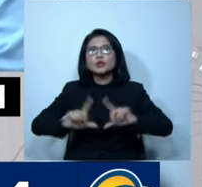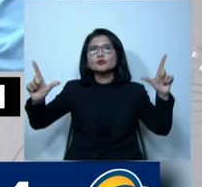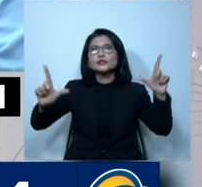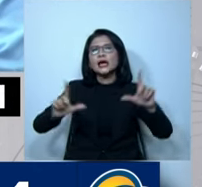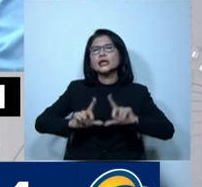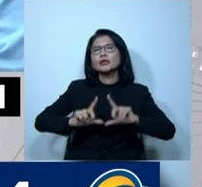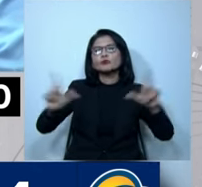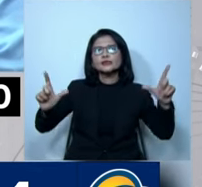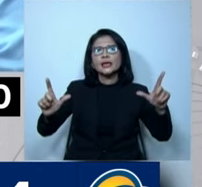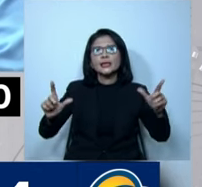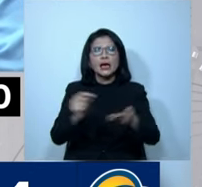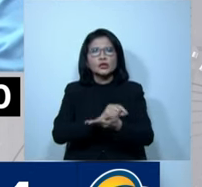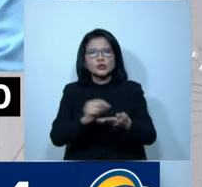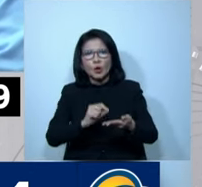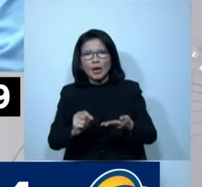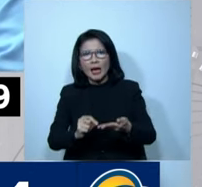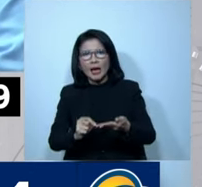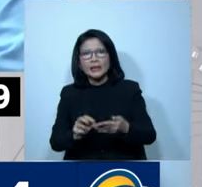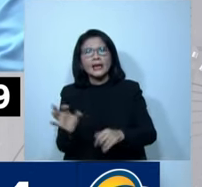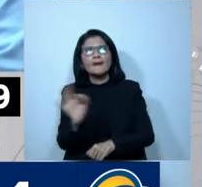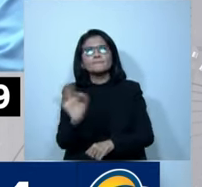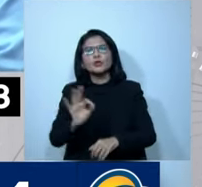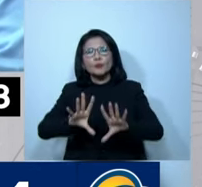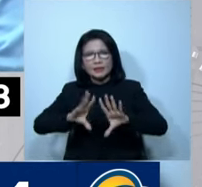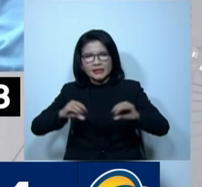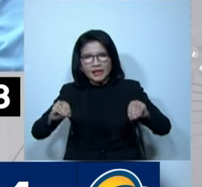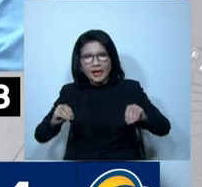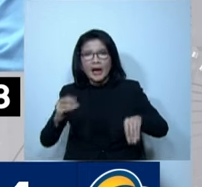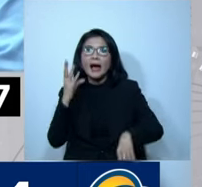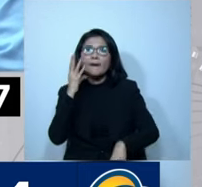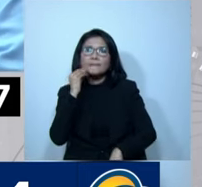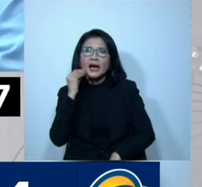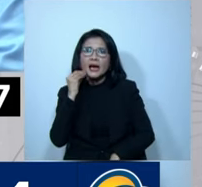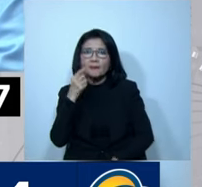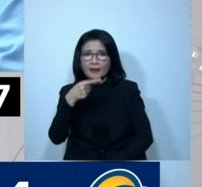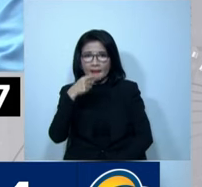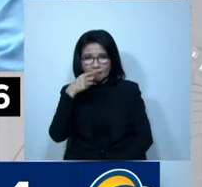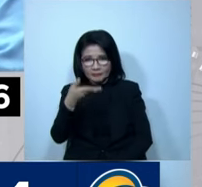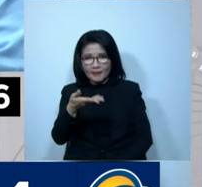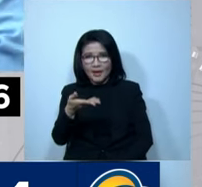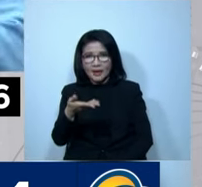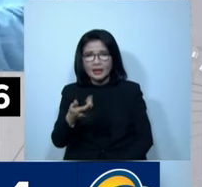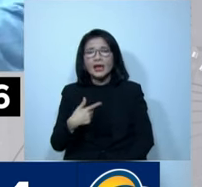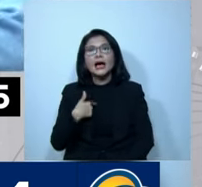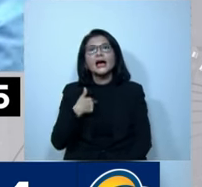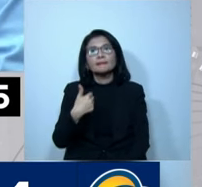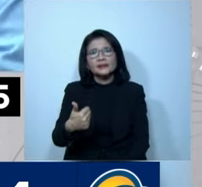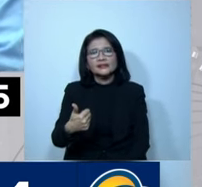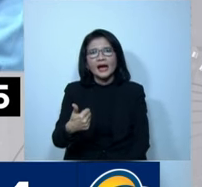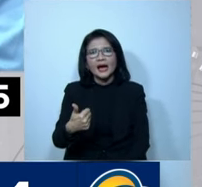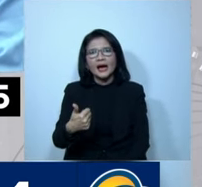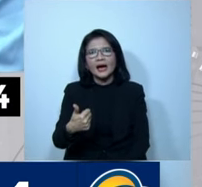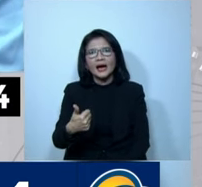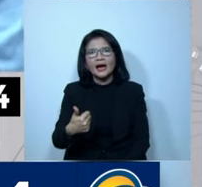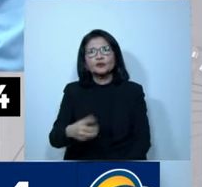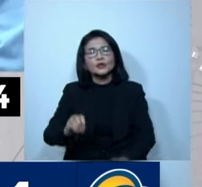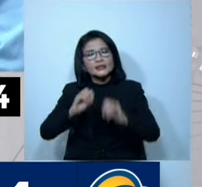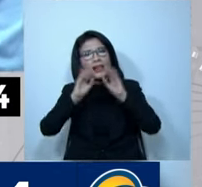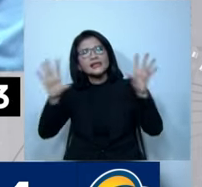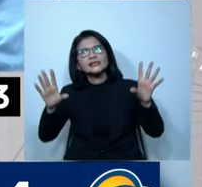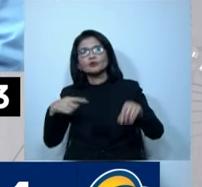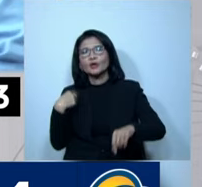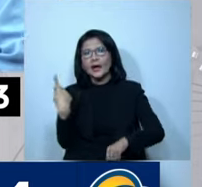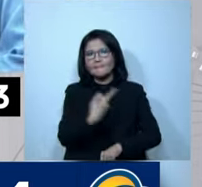lulusan sekolah dan Saajan yang belum tertampung mungkin pengalaman bapak bisa Bapak memberi suatu pencerahan kepada